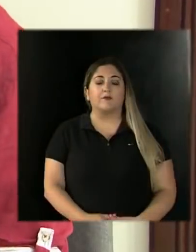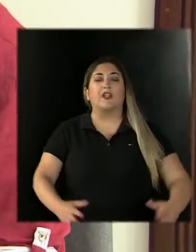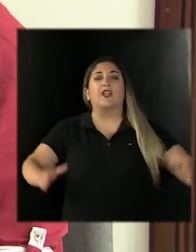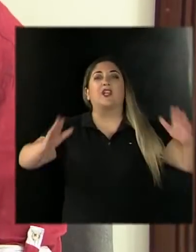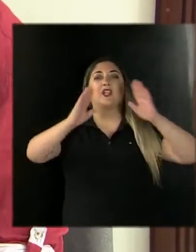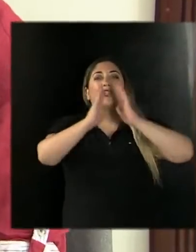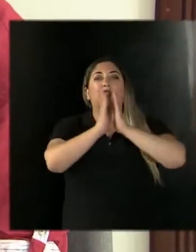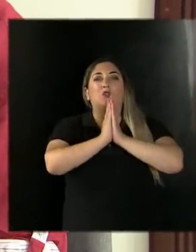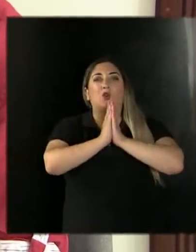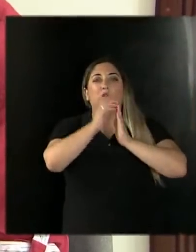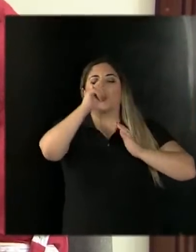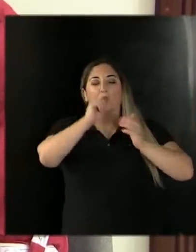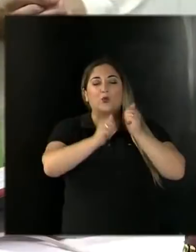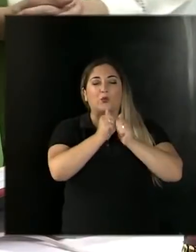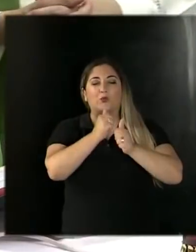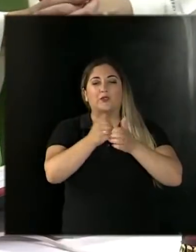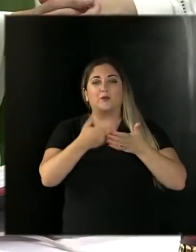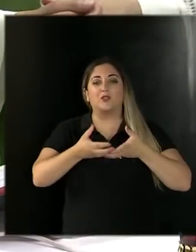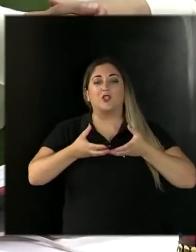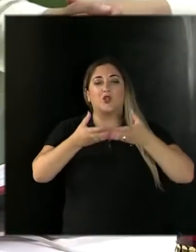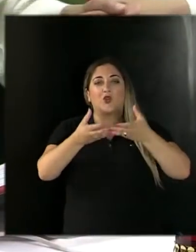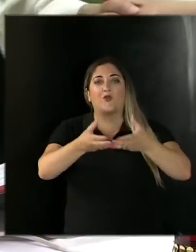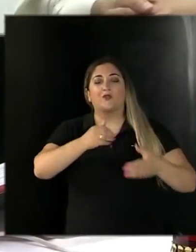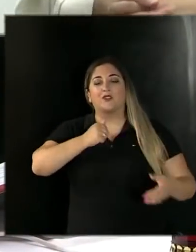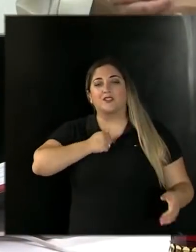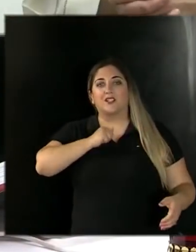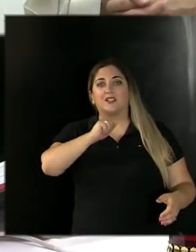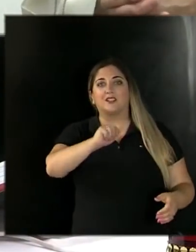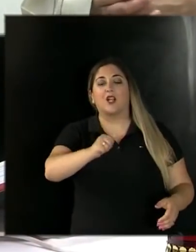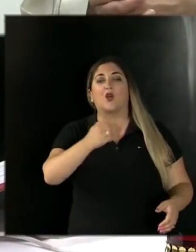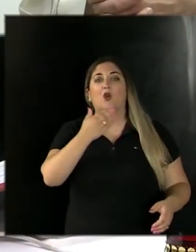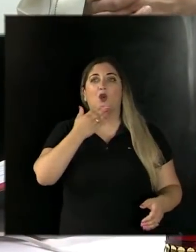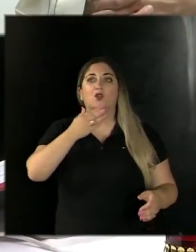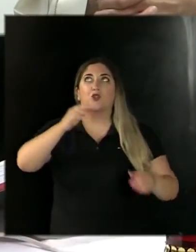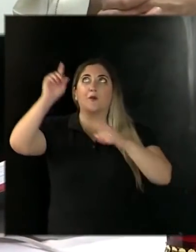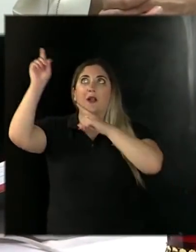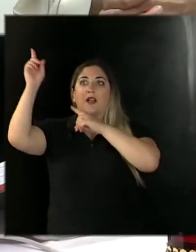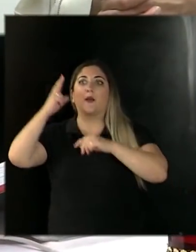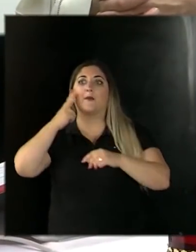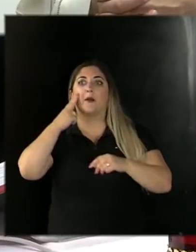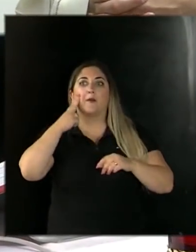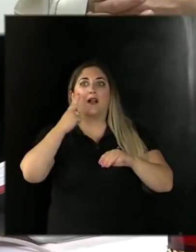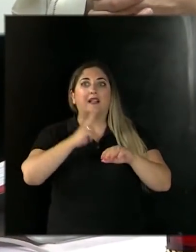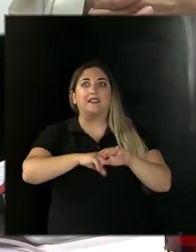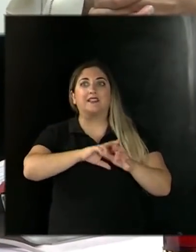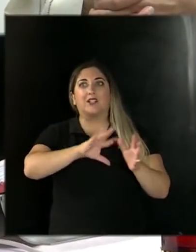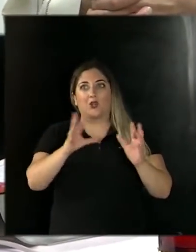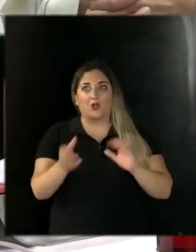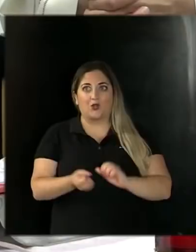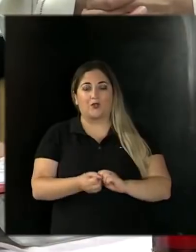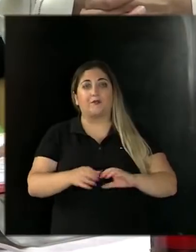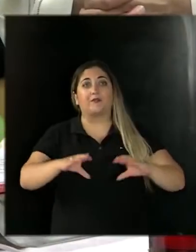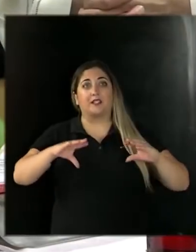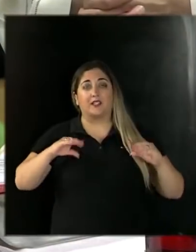Tolbu ħuti biex is-sagrifiċċju tiegħi u tagħkom ikun jogħġob lil Alla l-Missier li jista'